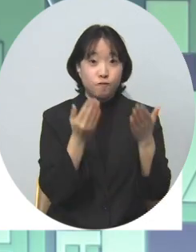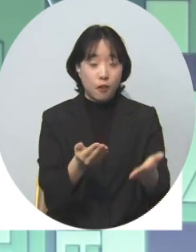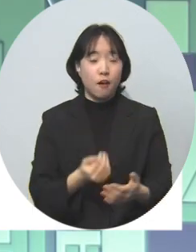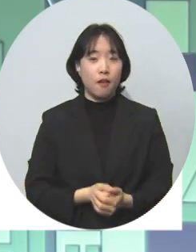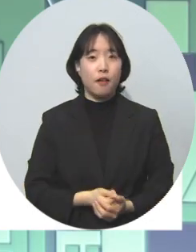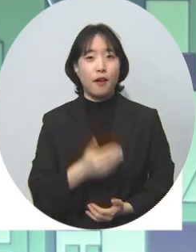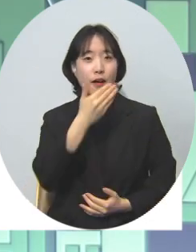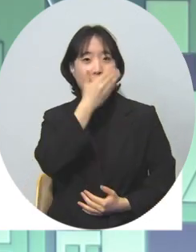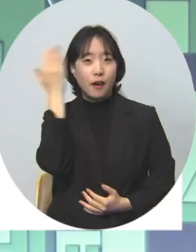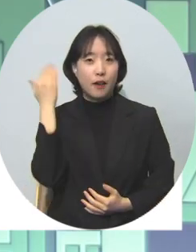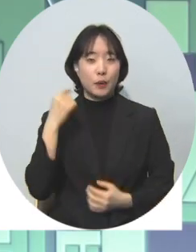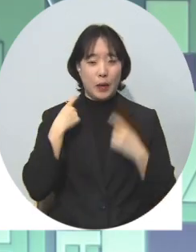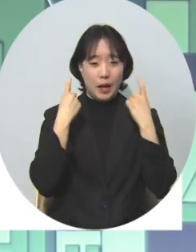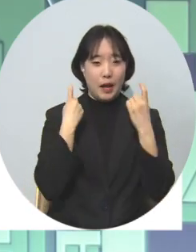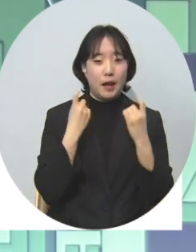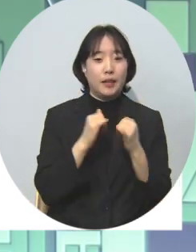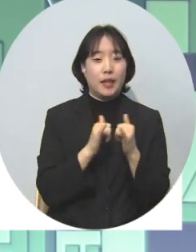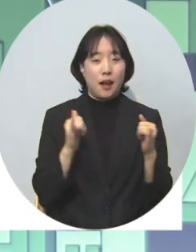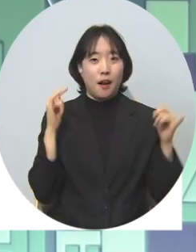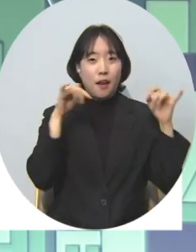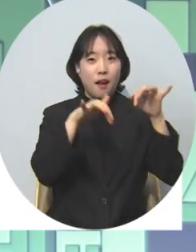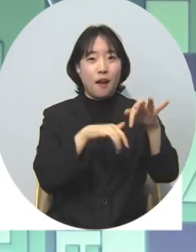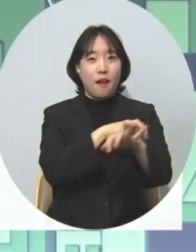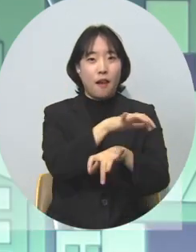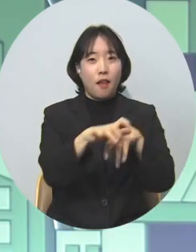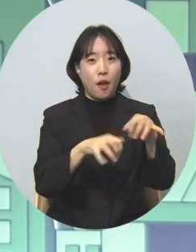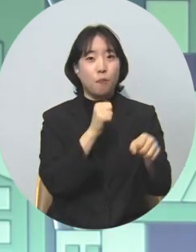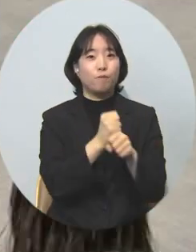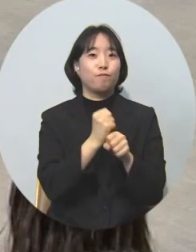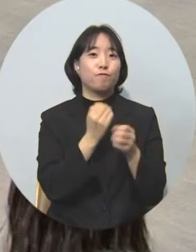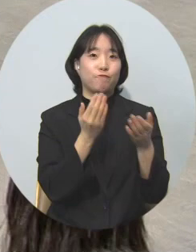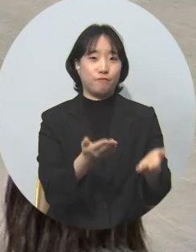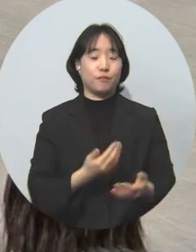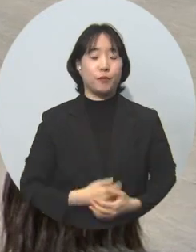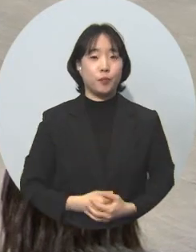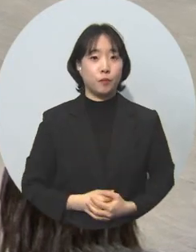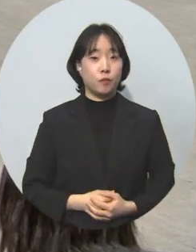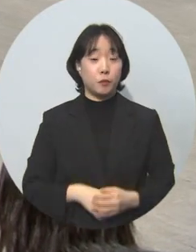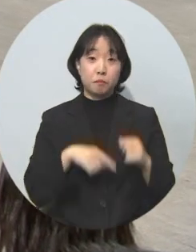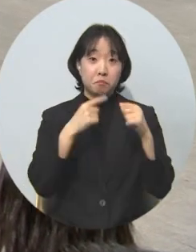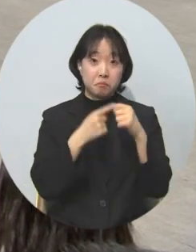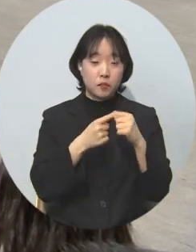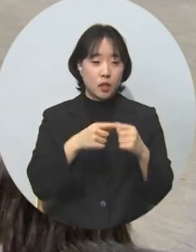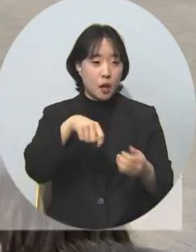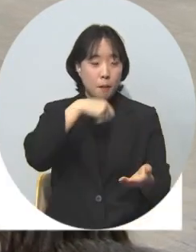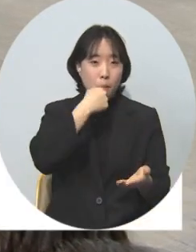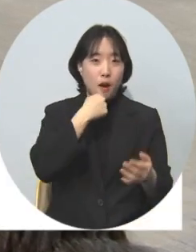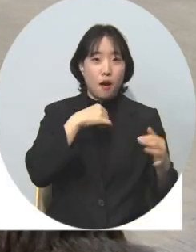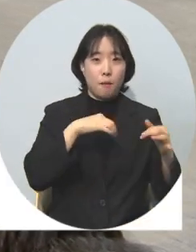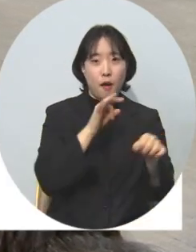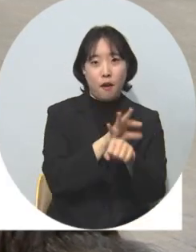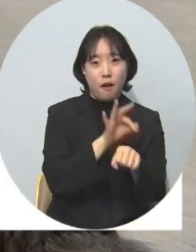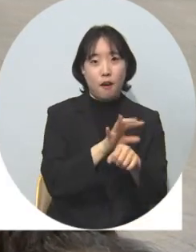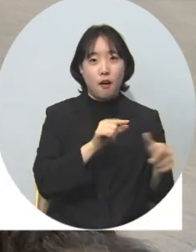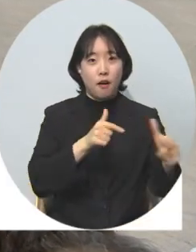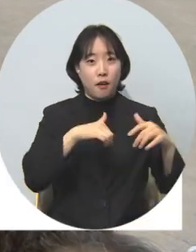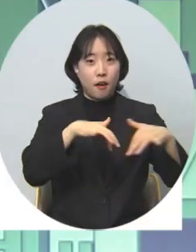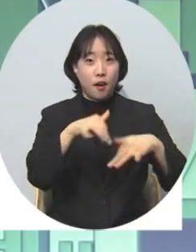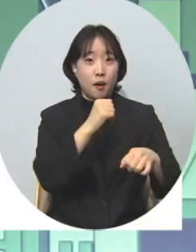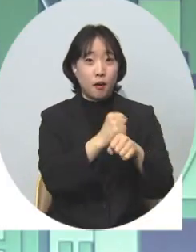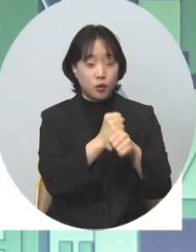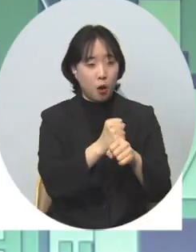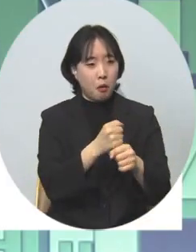청년과 관광객들로 분비해 만들겠습니다 먼저 정부는 먹걸이 쇼핑 등 동성로의 관광자원의